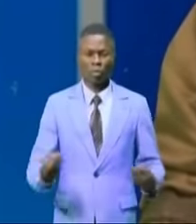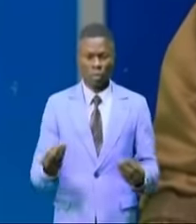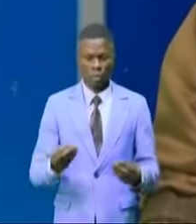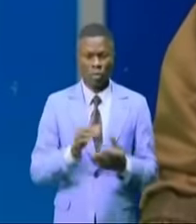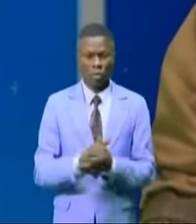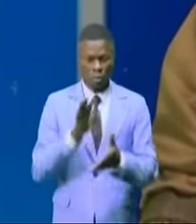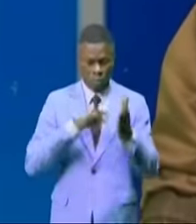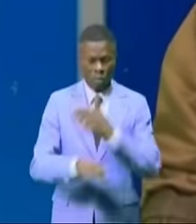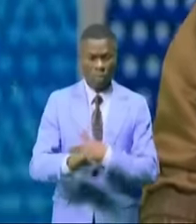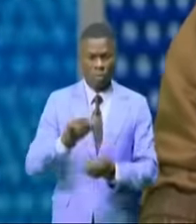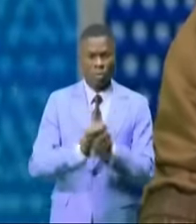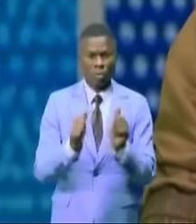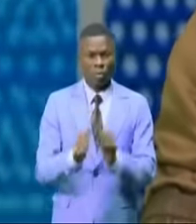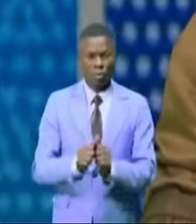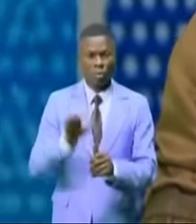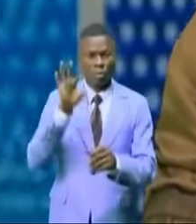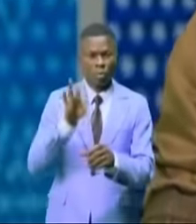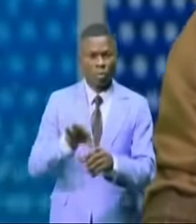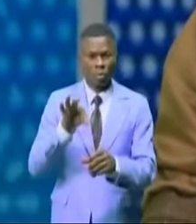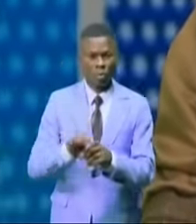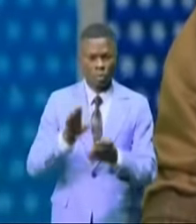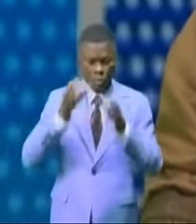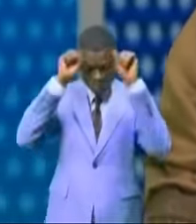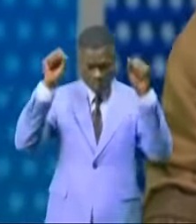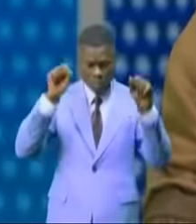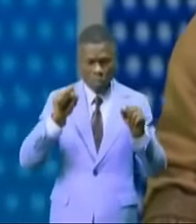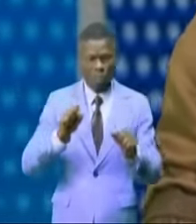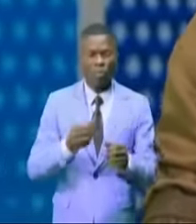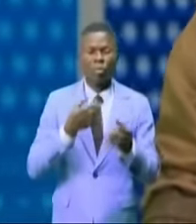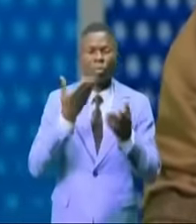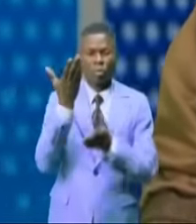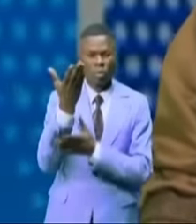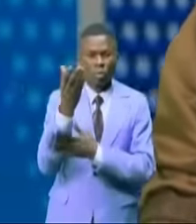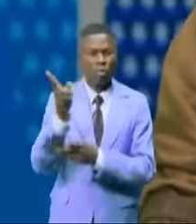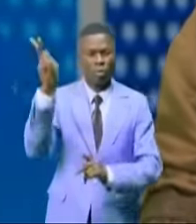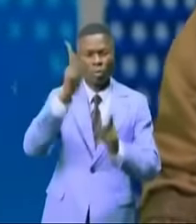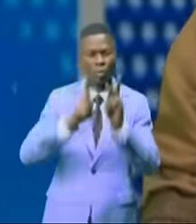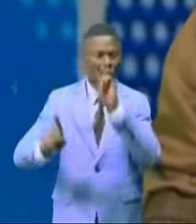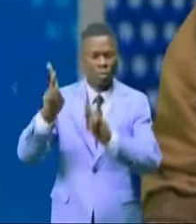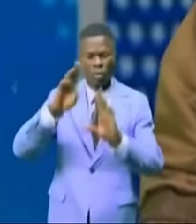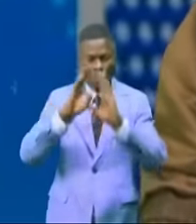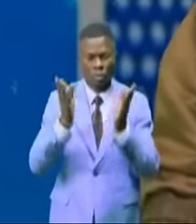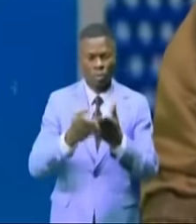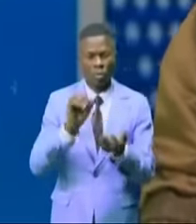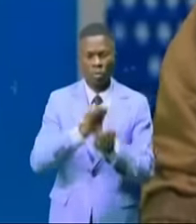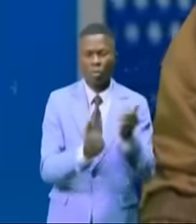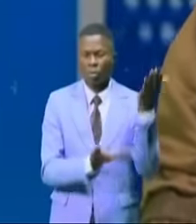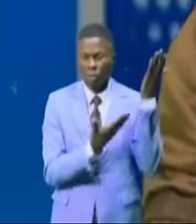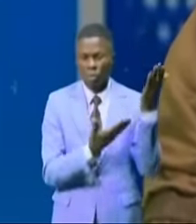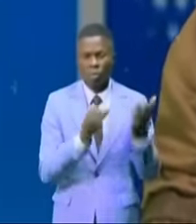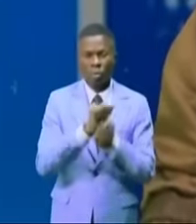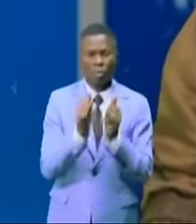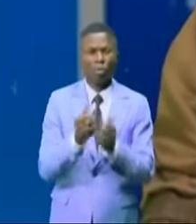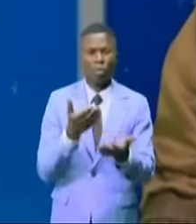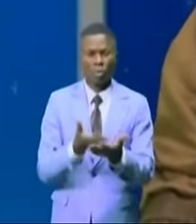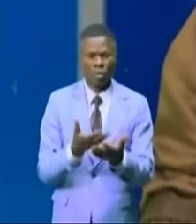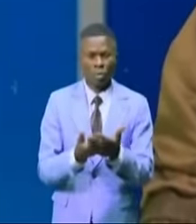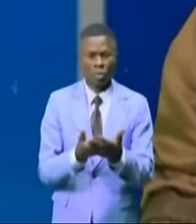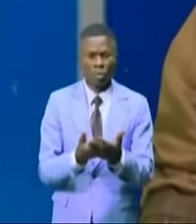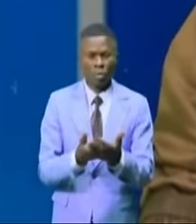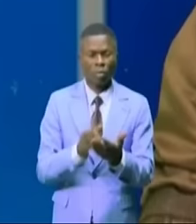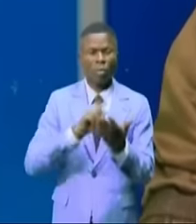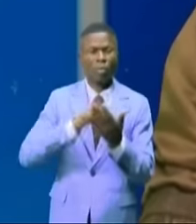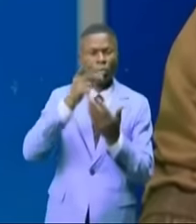il m'appartenait effectivement déjà de faire entendre ma voix sur des questions principales. Ces questions pour moi étaient déjà